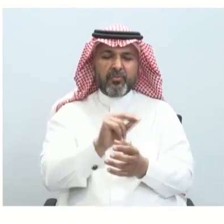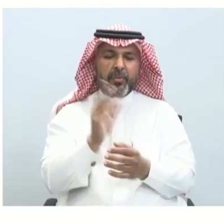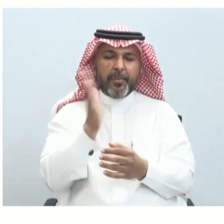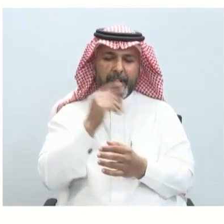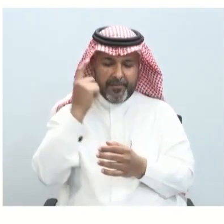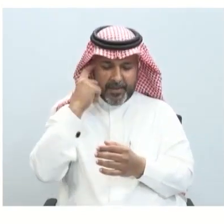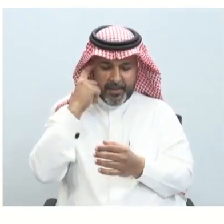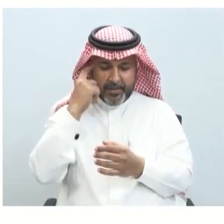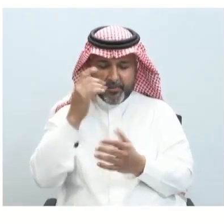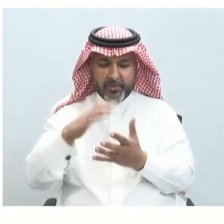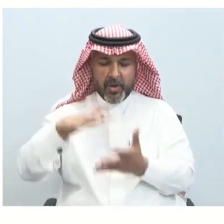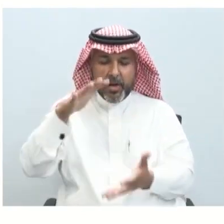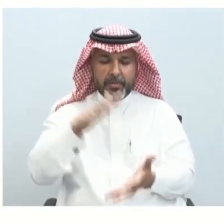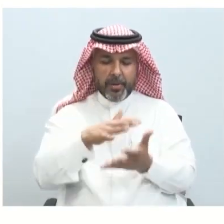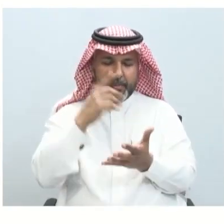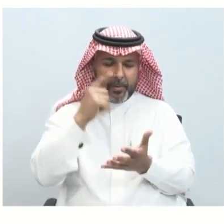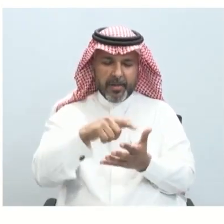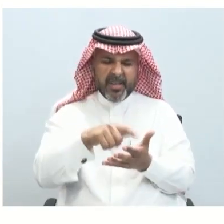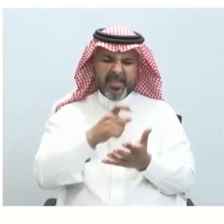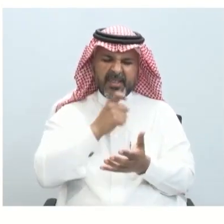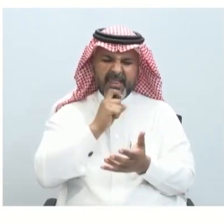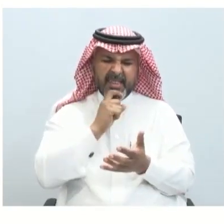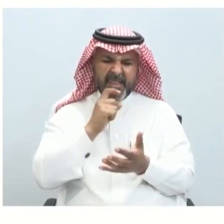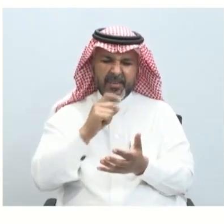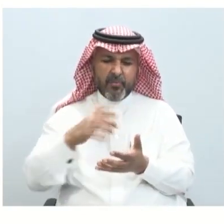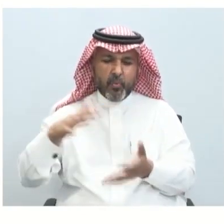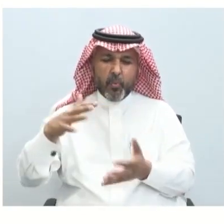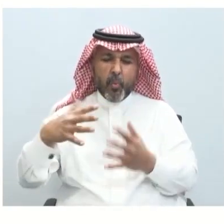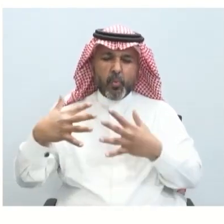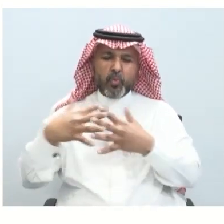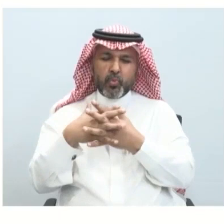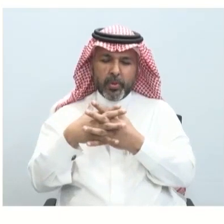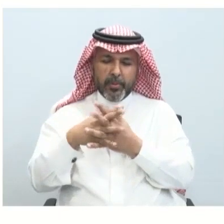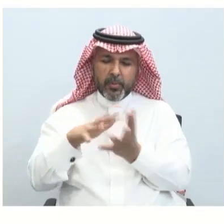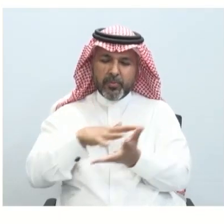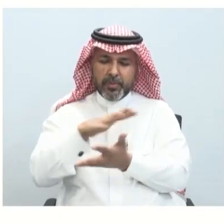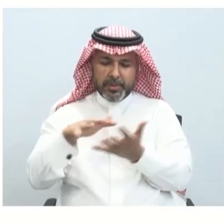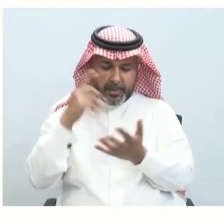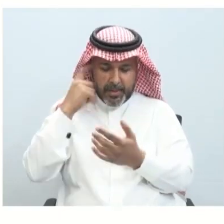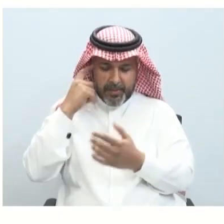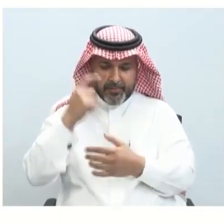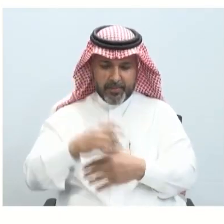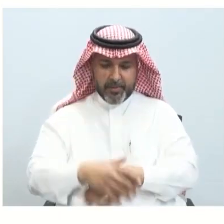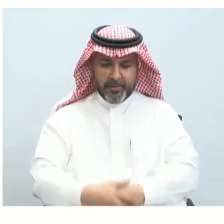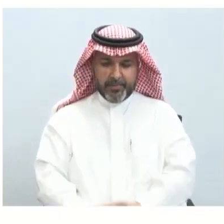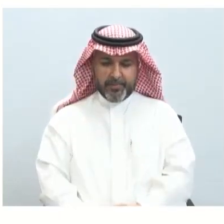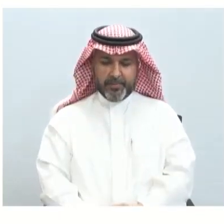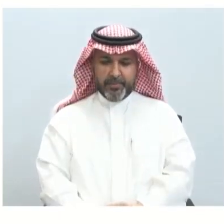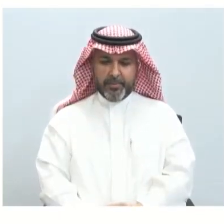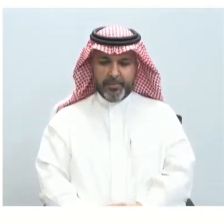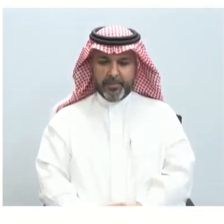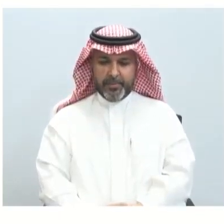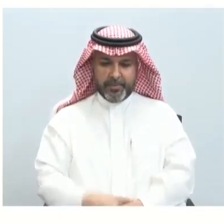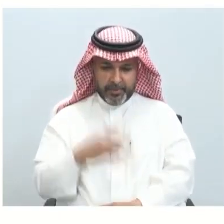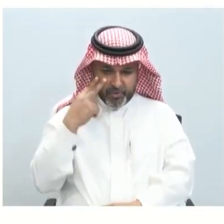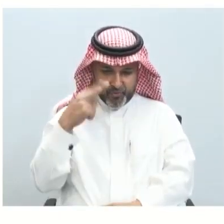هنالك خلل في النواه عجز في هذه النواه في توزيع هذه الكروموسومات تضطر هذا او يضطر هذا البرامسيوم لعمليه الاقتران مع براميسيوم من